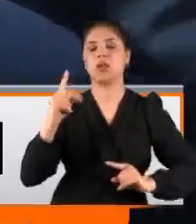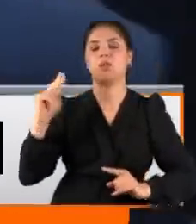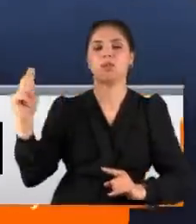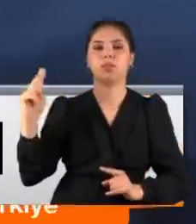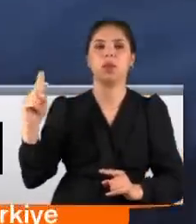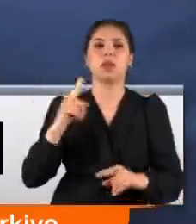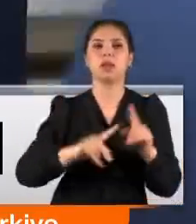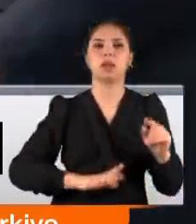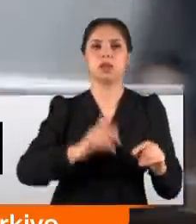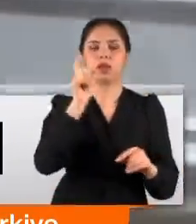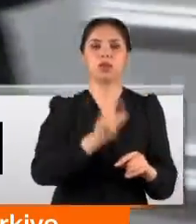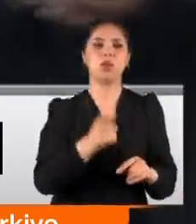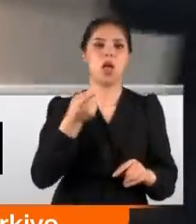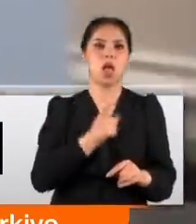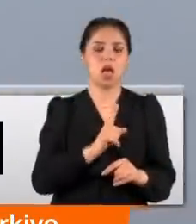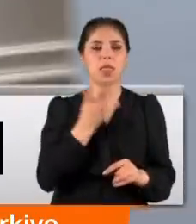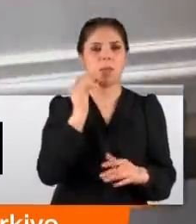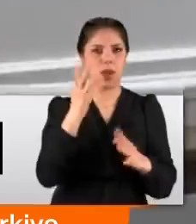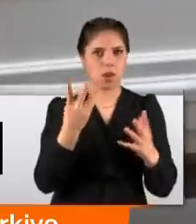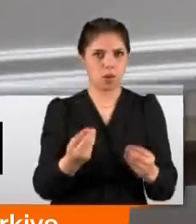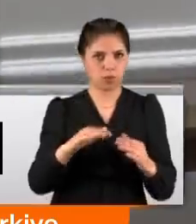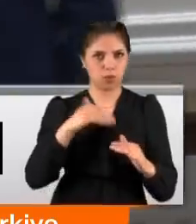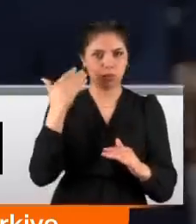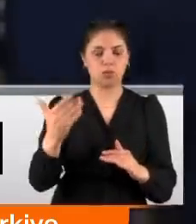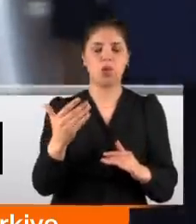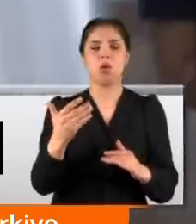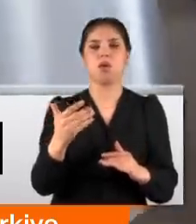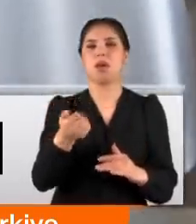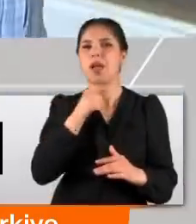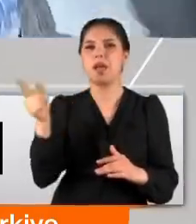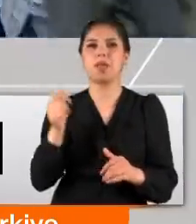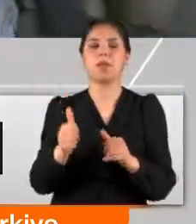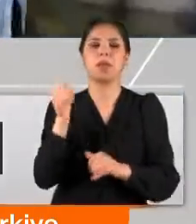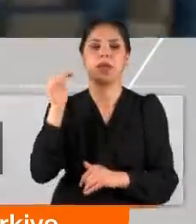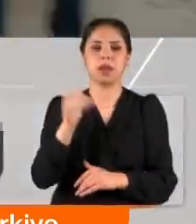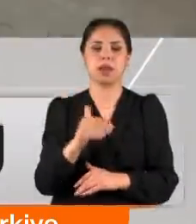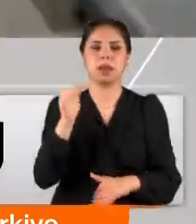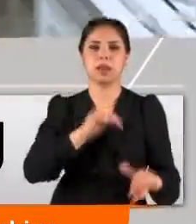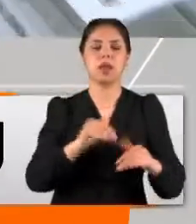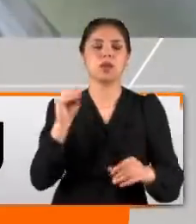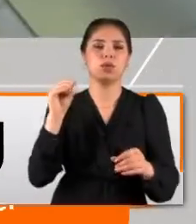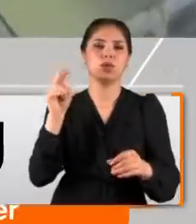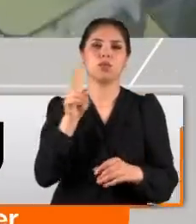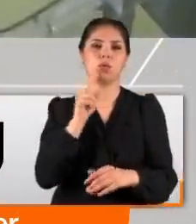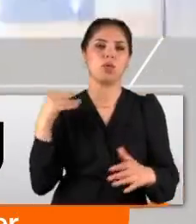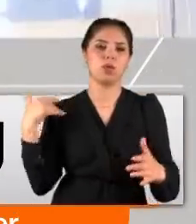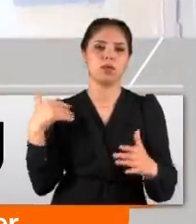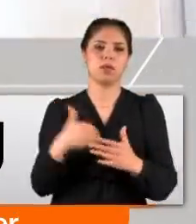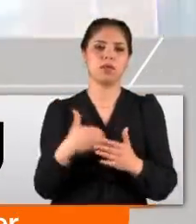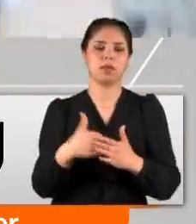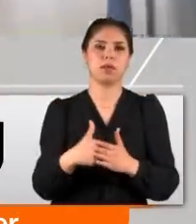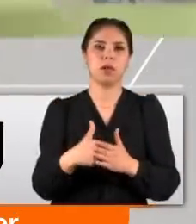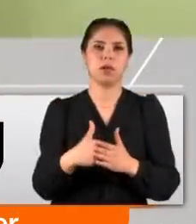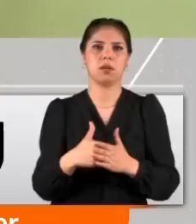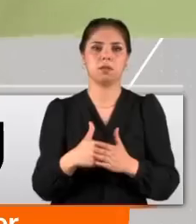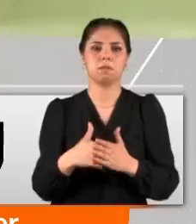kendisiydi. Kılıçdaroğlu'nun adaylığı kesinleşince Paçacı'yı da tekrar görevine getirdi. Seçim sonuna kadar kırgınlıklar mırgınlıklar bir buzdolabına